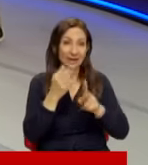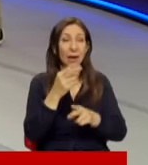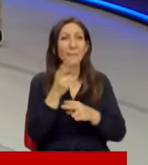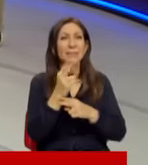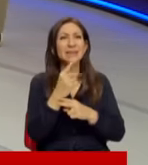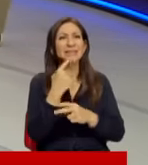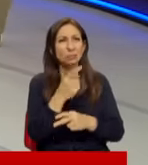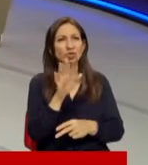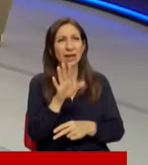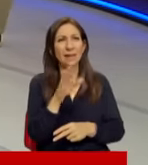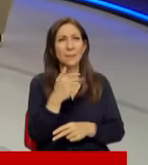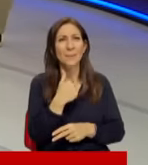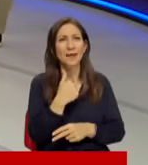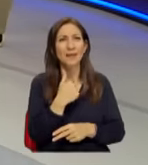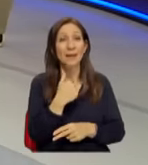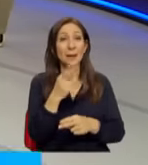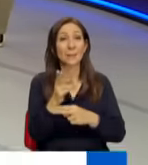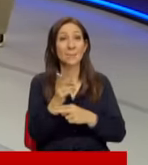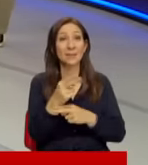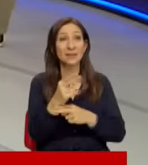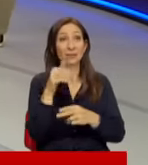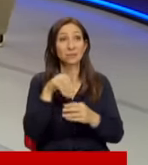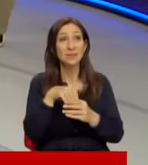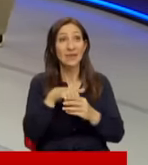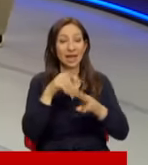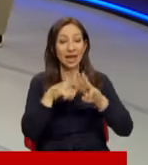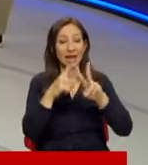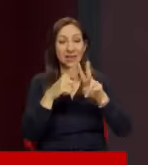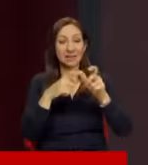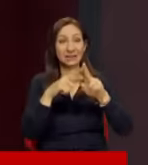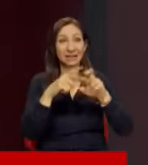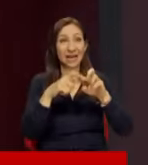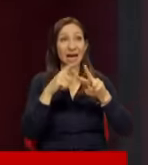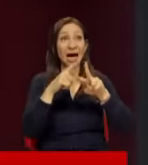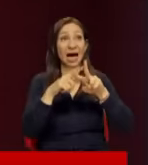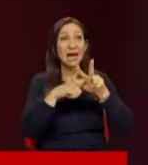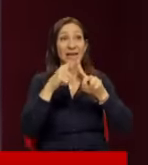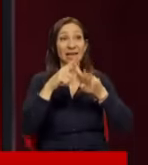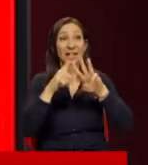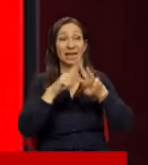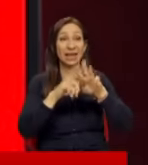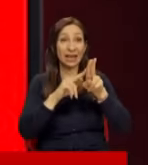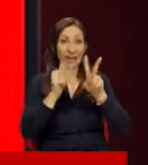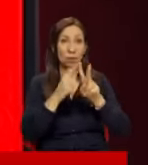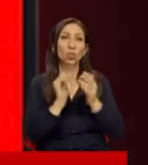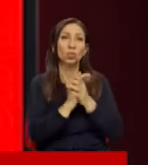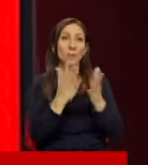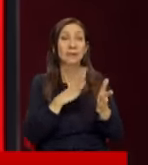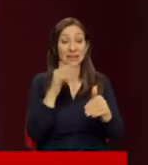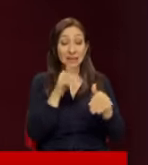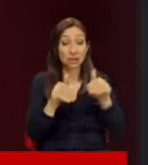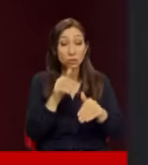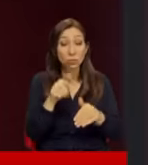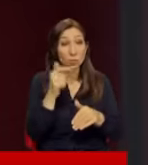Balıkesir'den bahsetmişken ben Balıkesir milletvekili Ensar Aytekin'i kutlamak istiyorum. Seçim